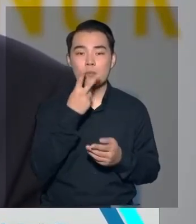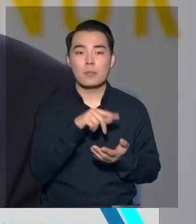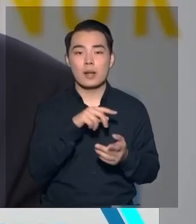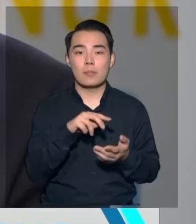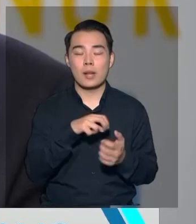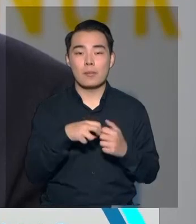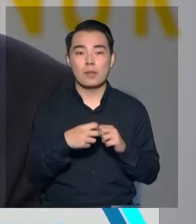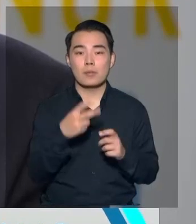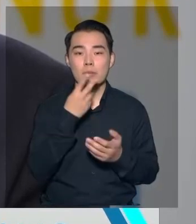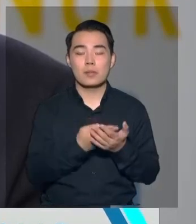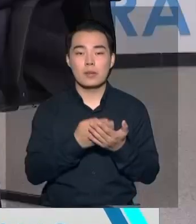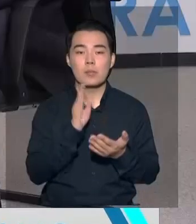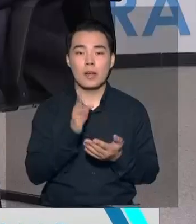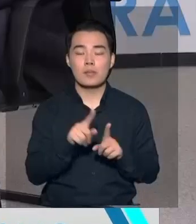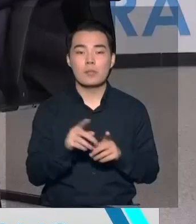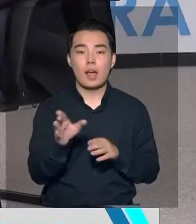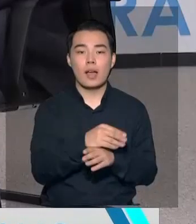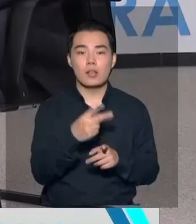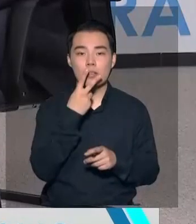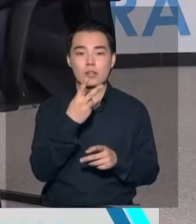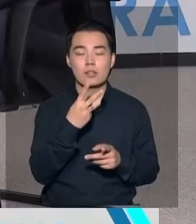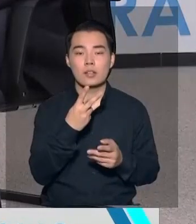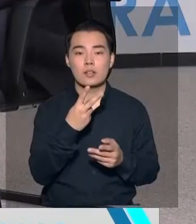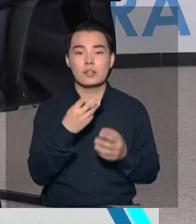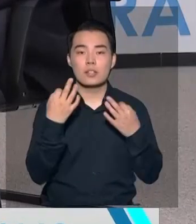жүрген, осы монополистермен күресе алатын,